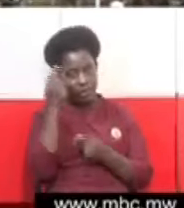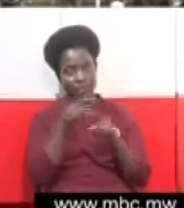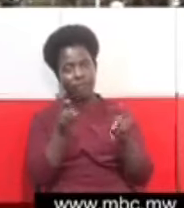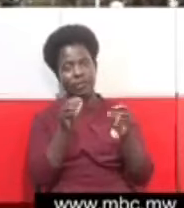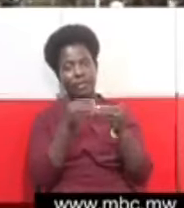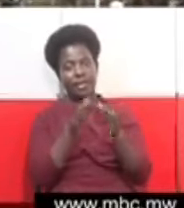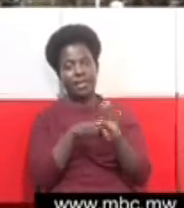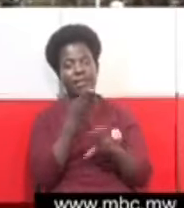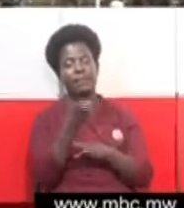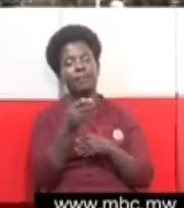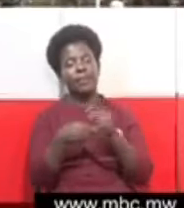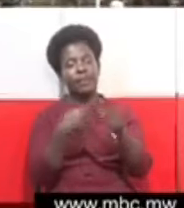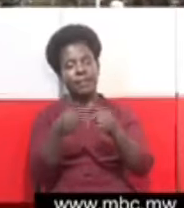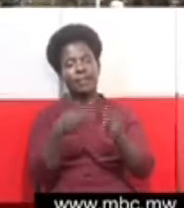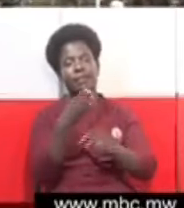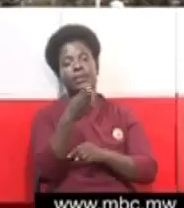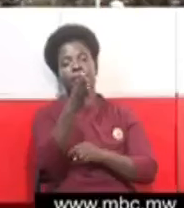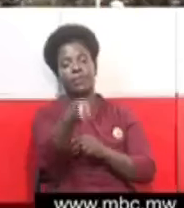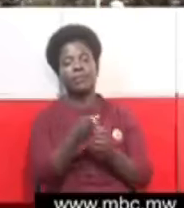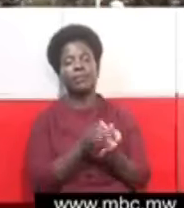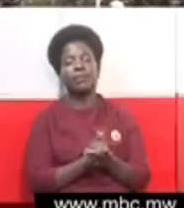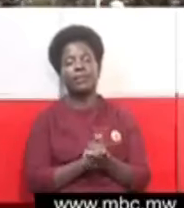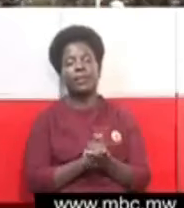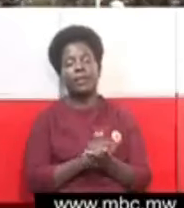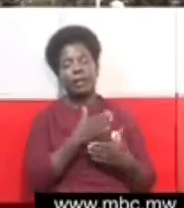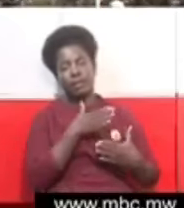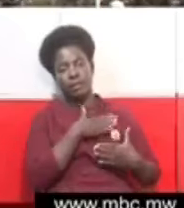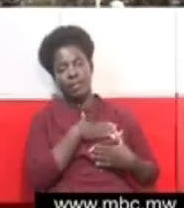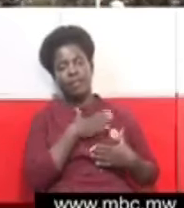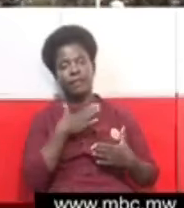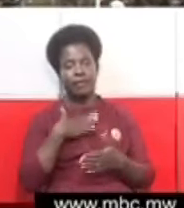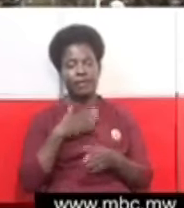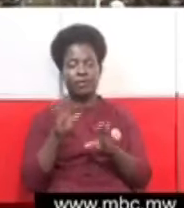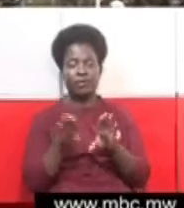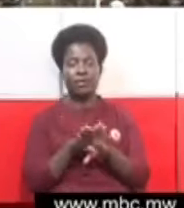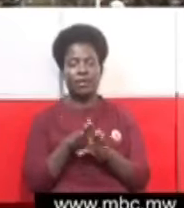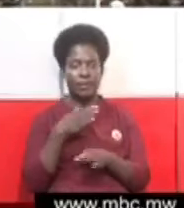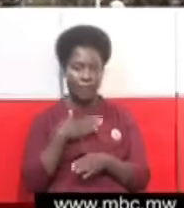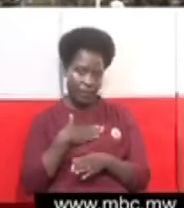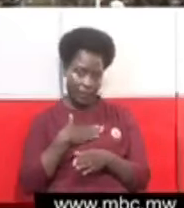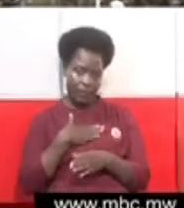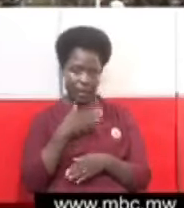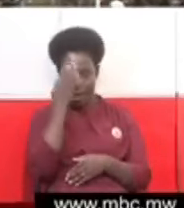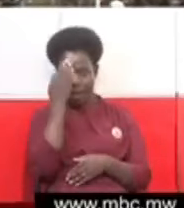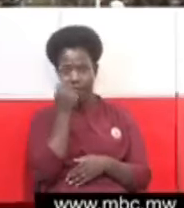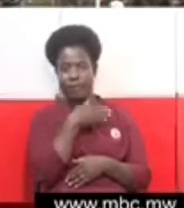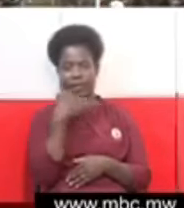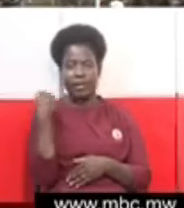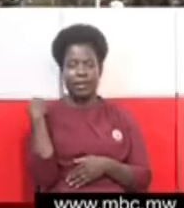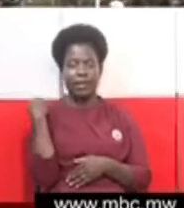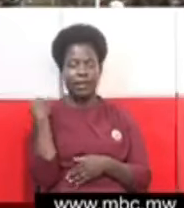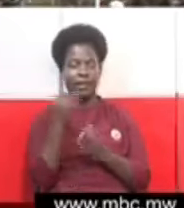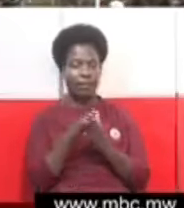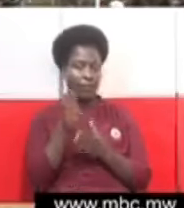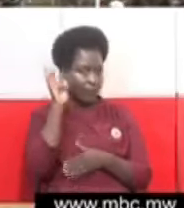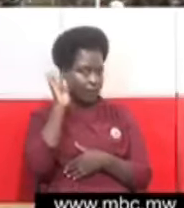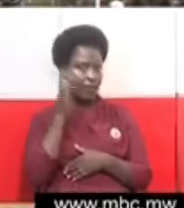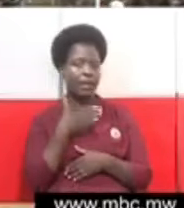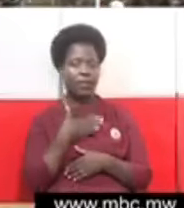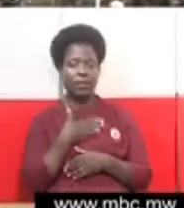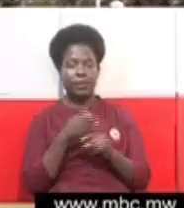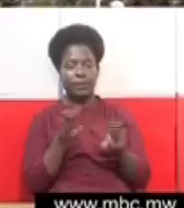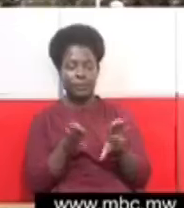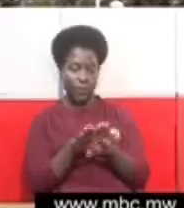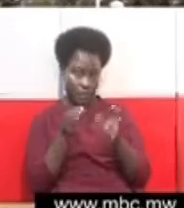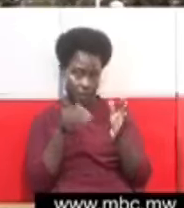umenewu upititsa patsogolo chikhulupiriro chathu ife ngati akatolika, kumvera kwathu